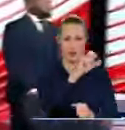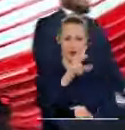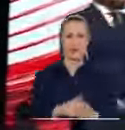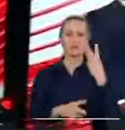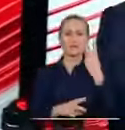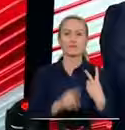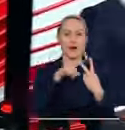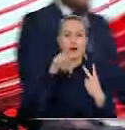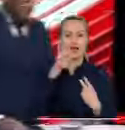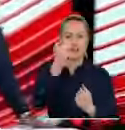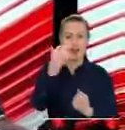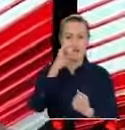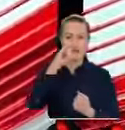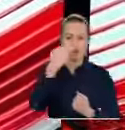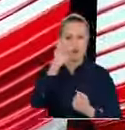numer 2 Paweł Tanajno.